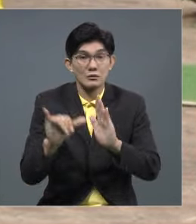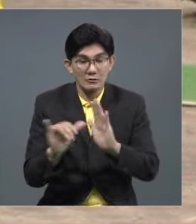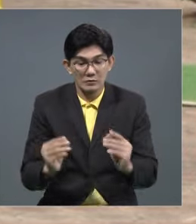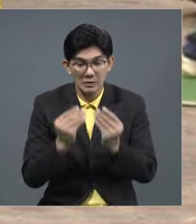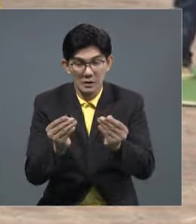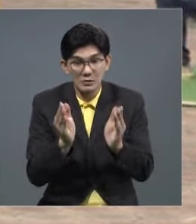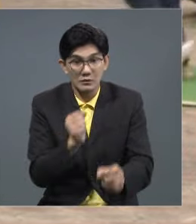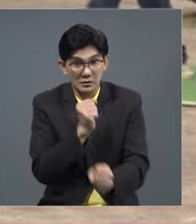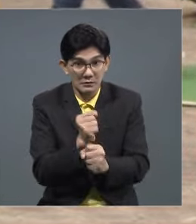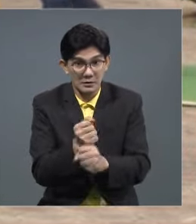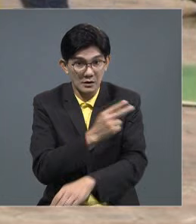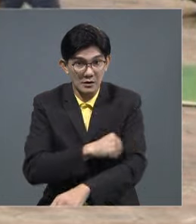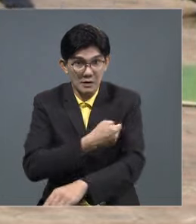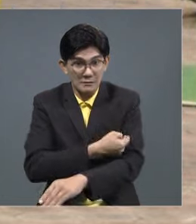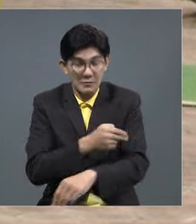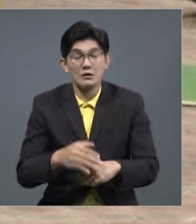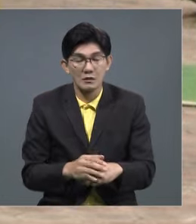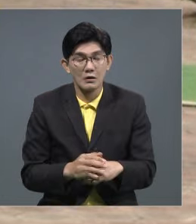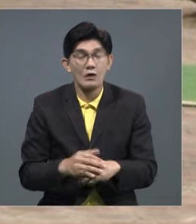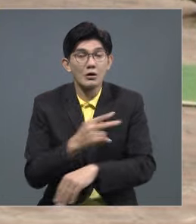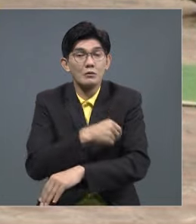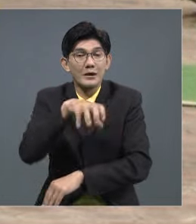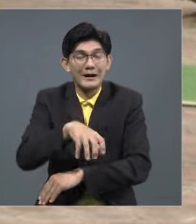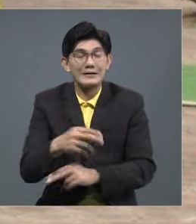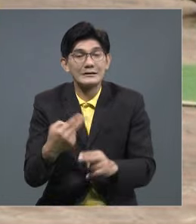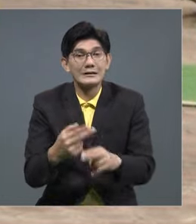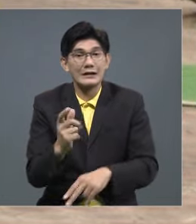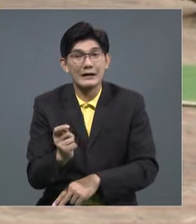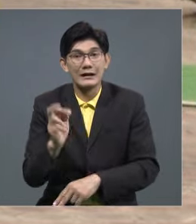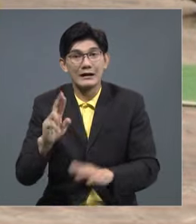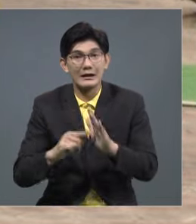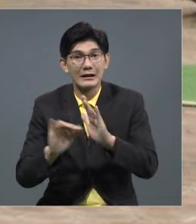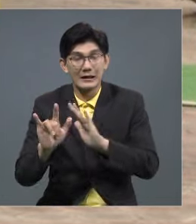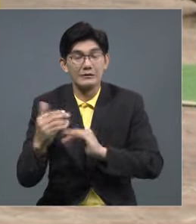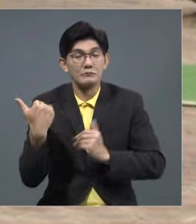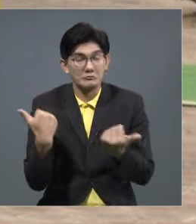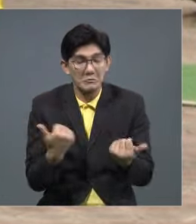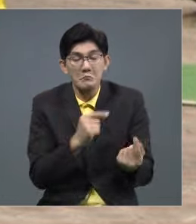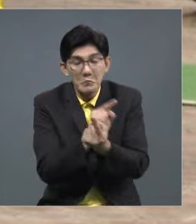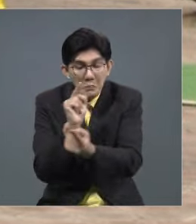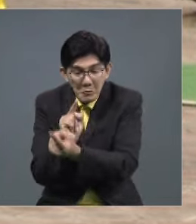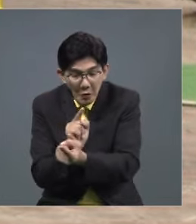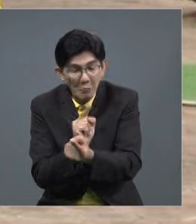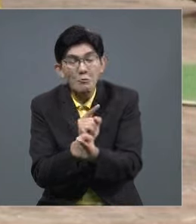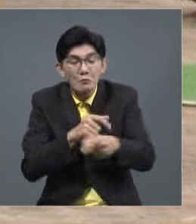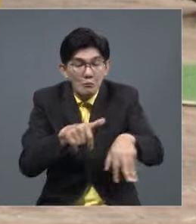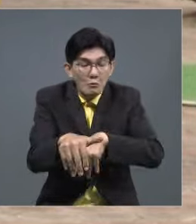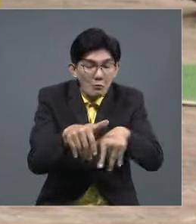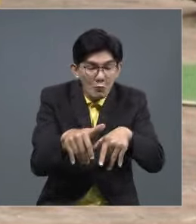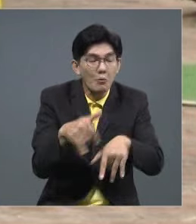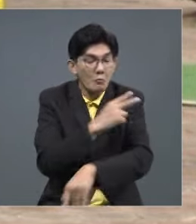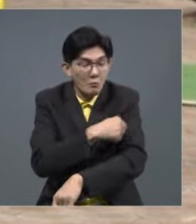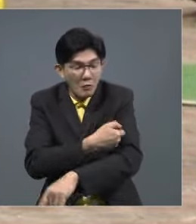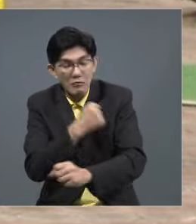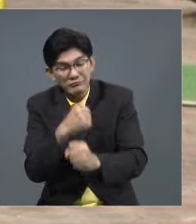กับบุคลากรทางการแพทย์ที่โรงพยาบาลอรัญญประเทศแห่งนี้แล้วนะคะท่านยังมาพบปะให้กำลังใจกับพี่น้องอสม.ผู้